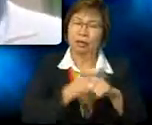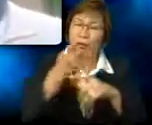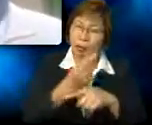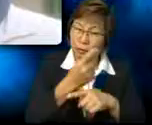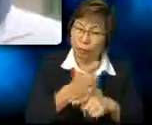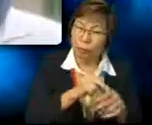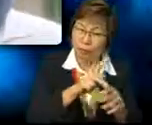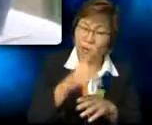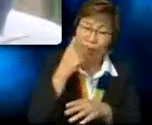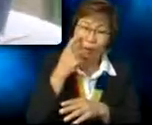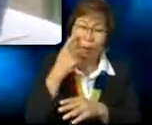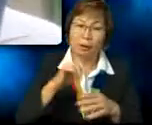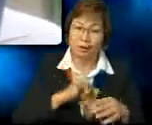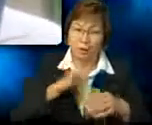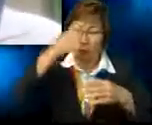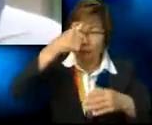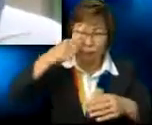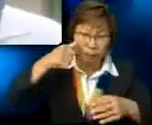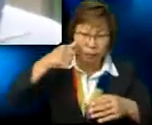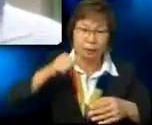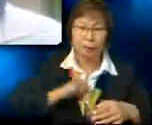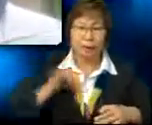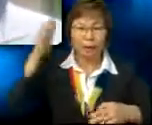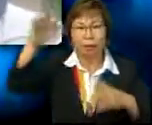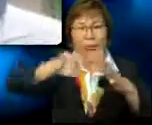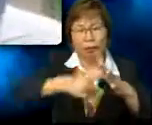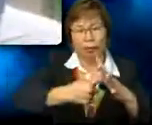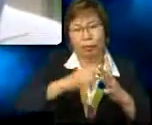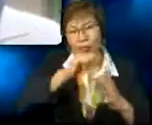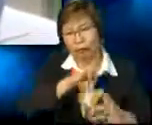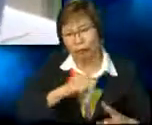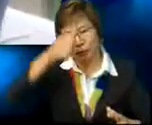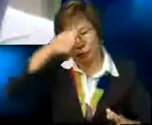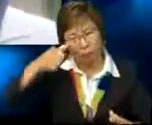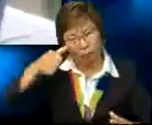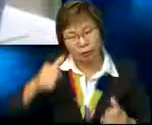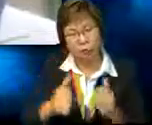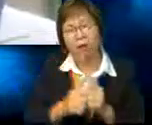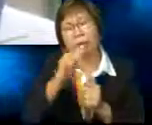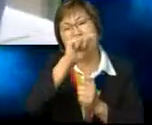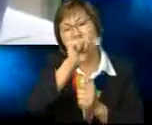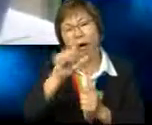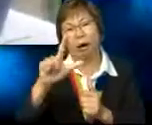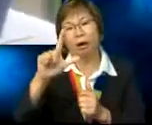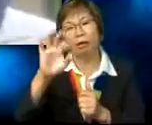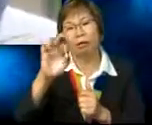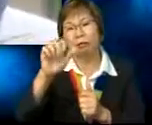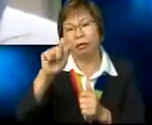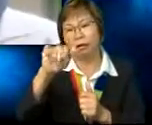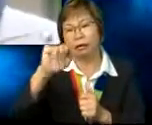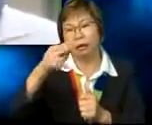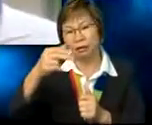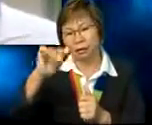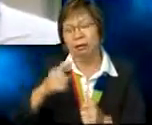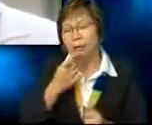sebagai pakar mata, apabila saya membuat pembedahan, saya akan mulakan pembedahan itu dengan surah Al-Fatihah. Bagi orang yang bukan beragama Islam, saya